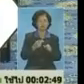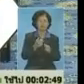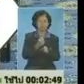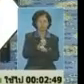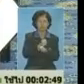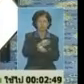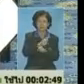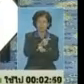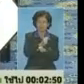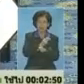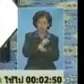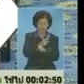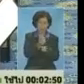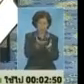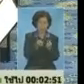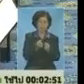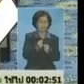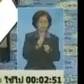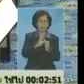สมัยรัฐบาลไทยรักไทยทั้งนั้นเลยครับ